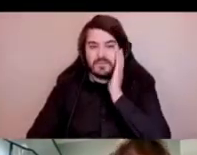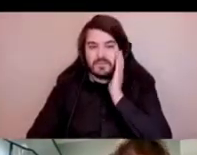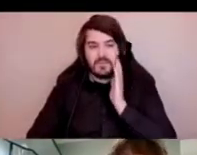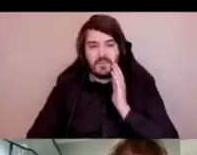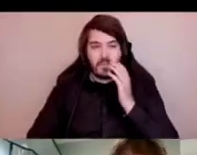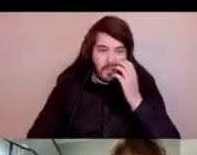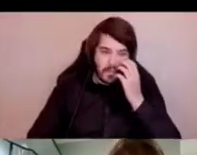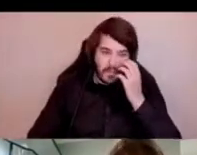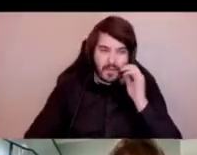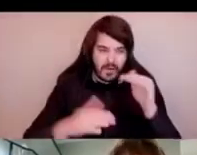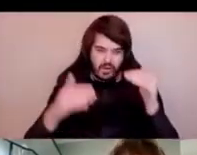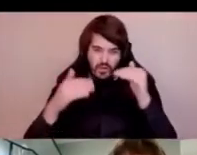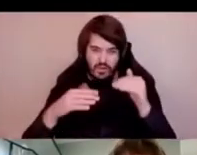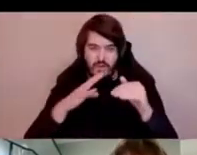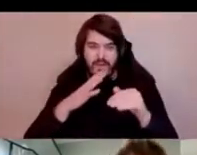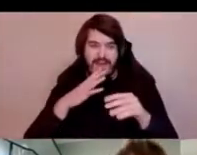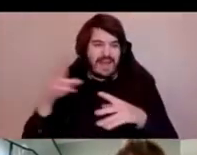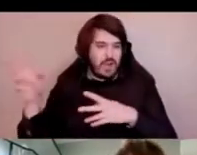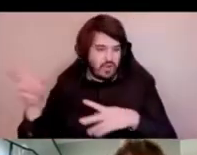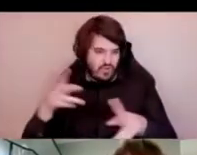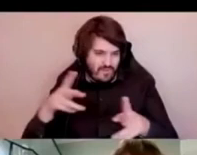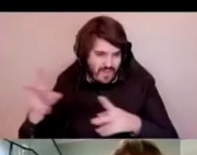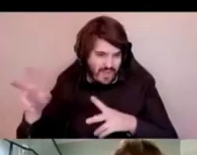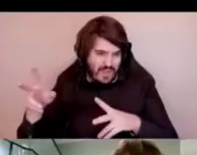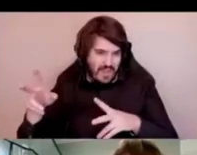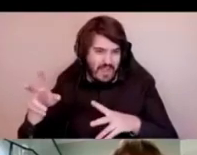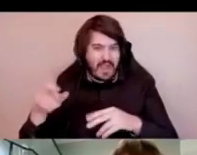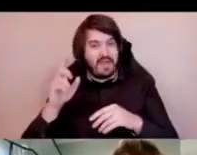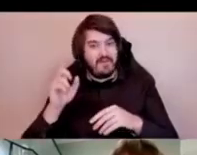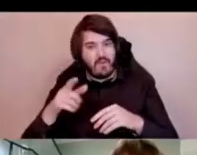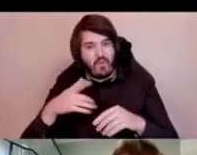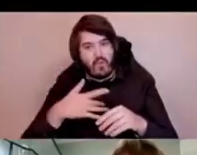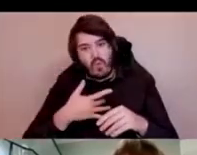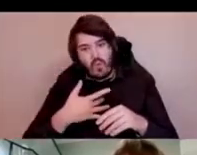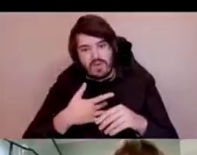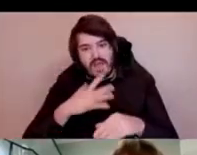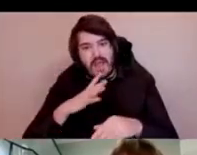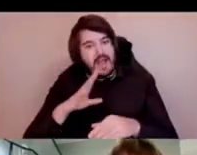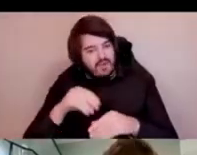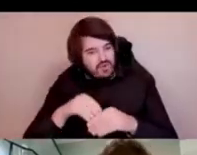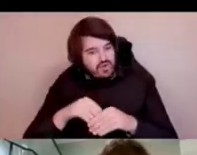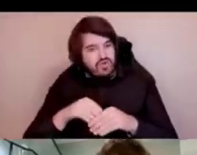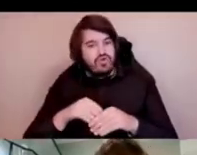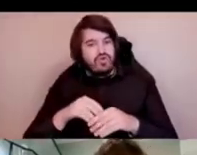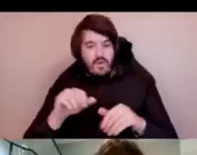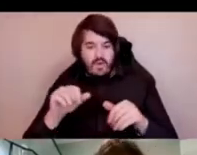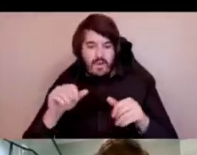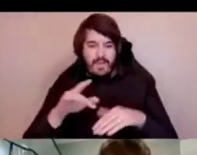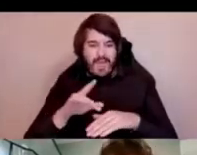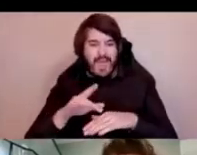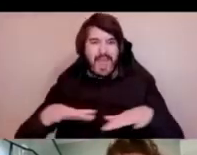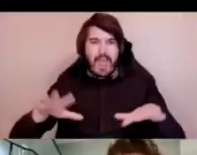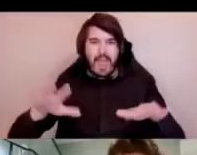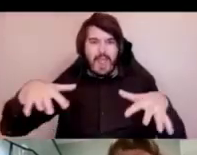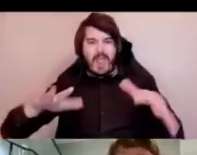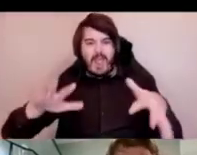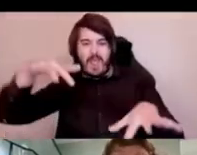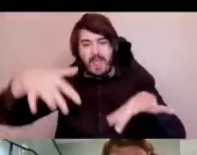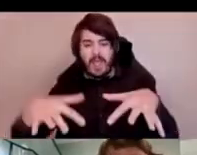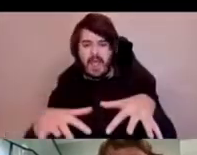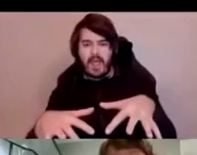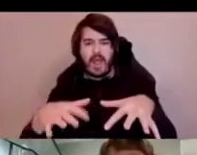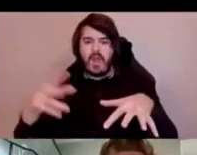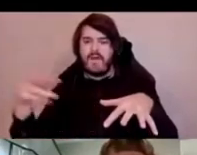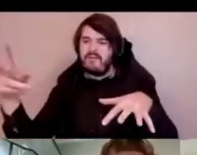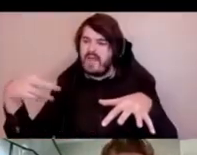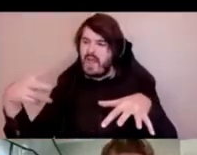Ensuite, on va parler du vent. Donc, il faut considérer la forme de notre terrain, puis le vent, il vient